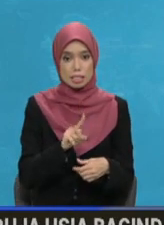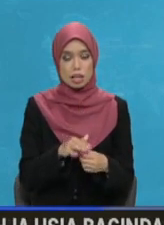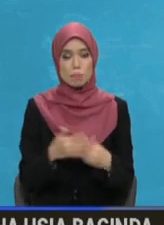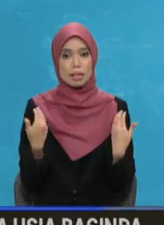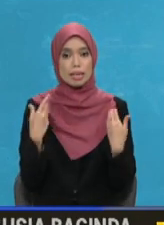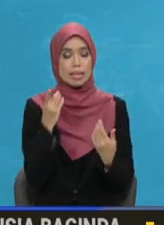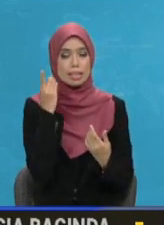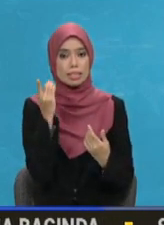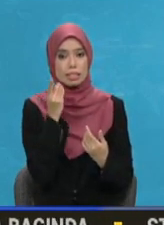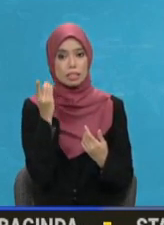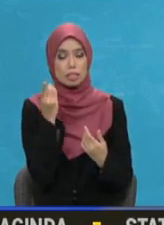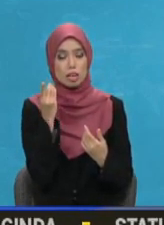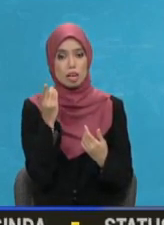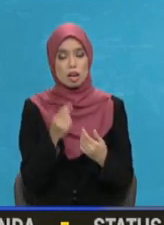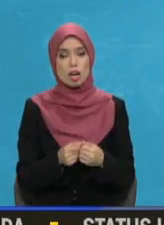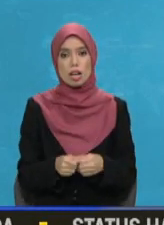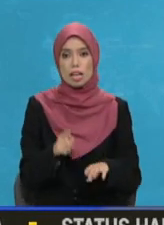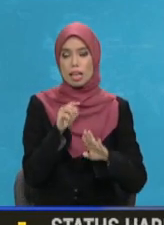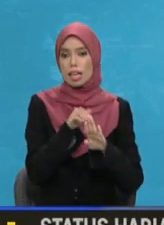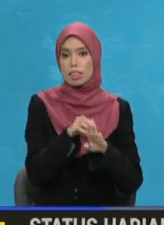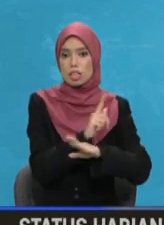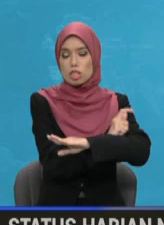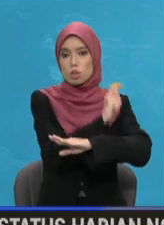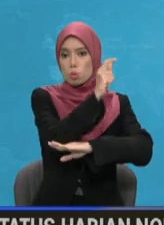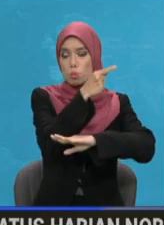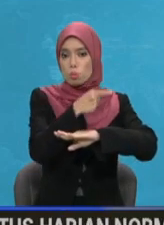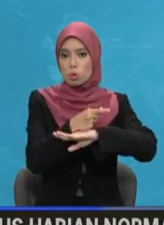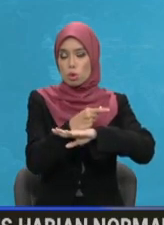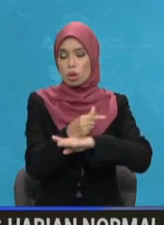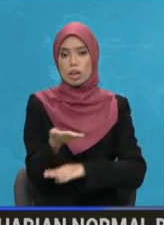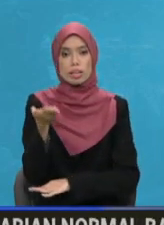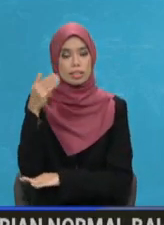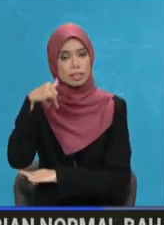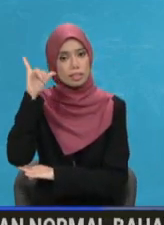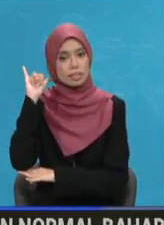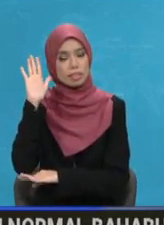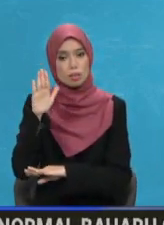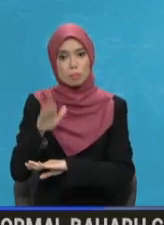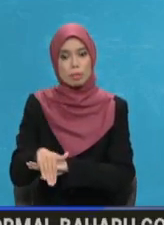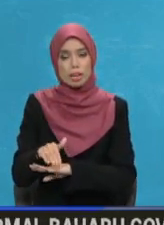Dzikir Maulud bersama mualaf daerah Tempurung semalam di rumah panjang